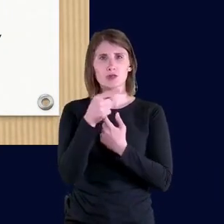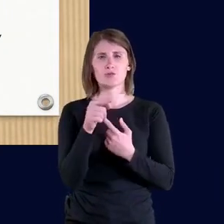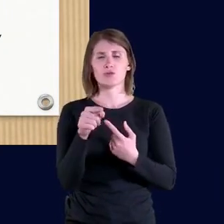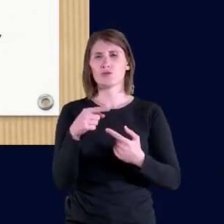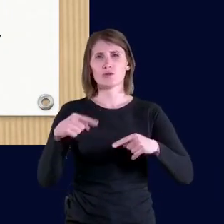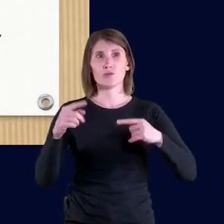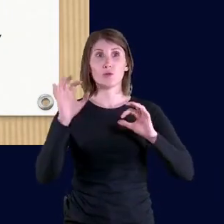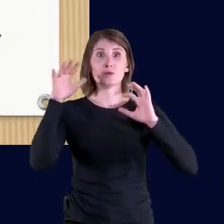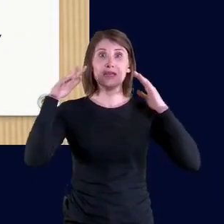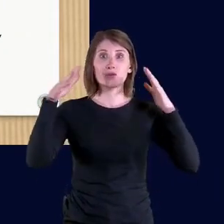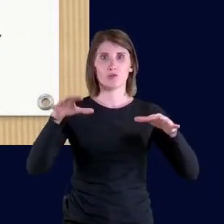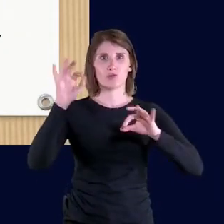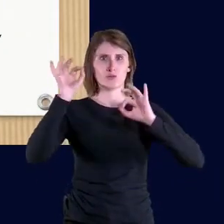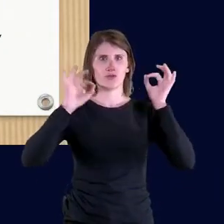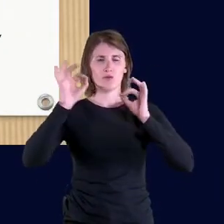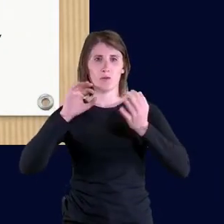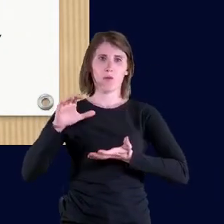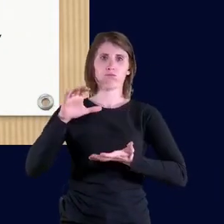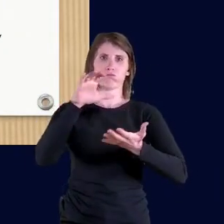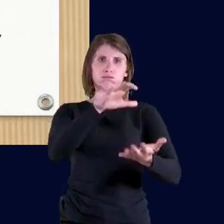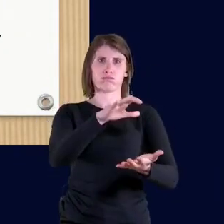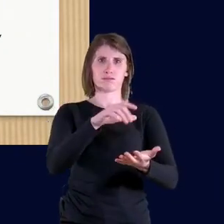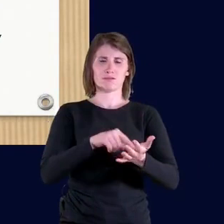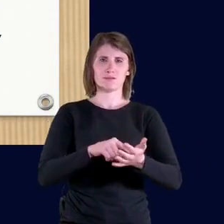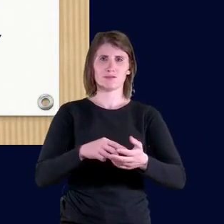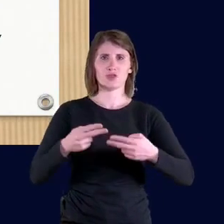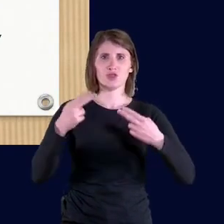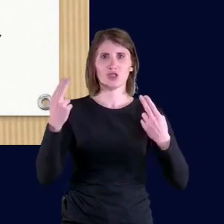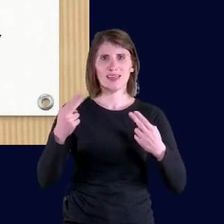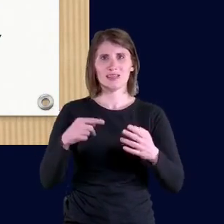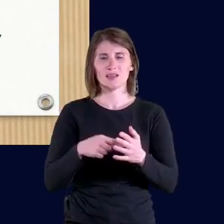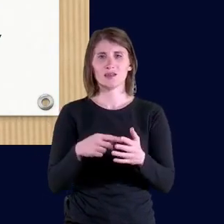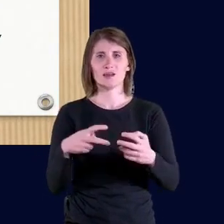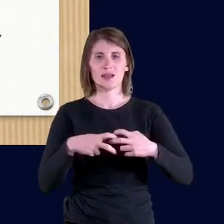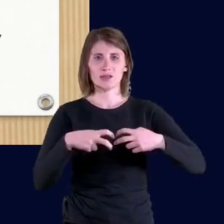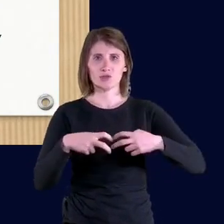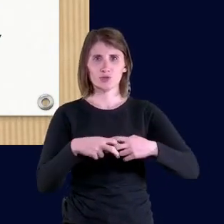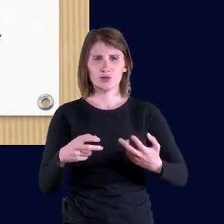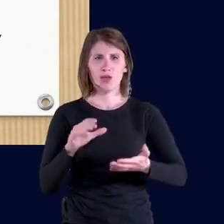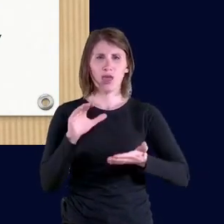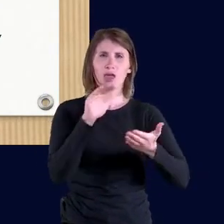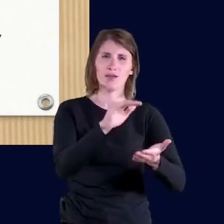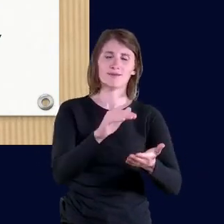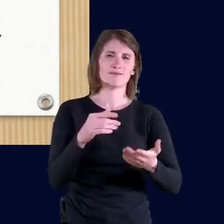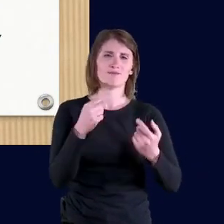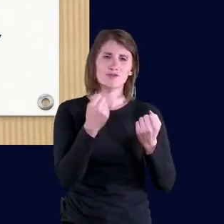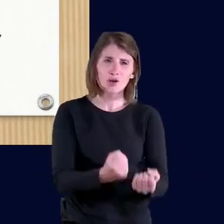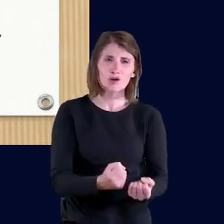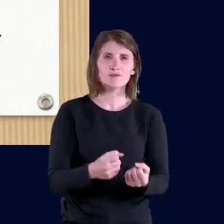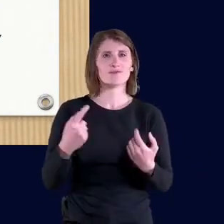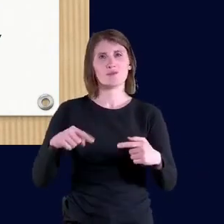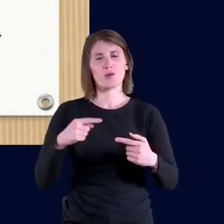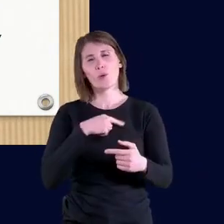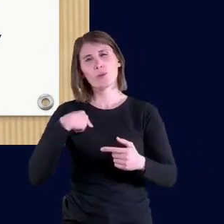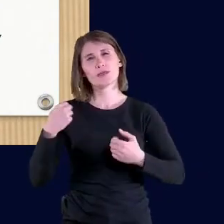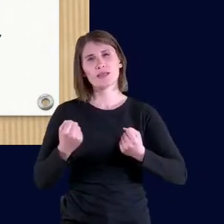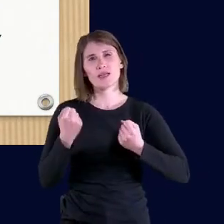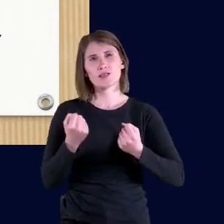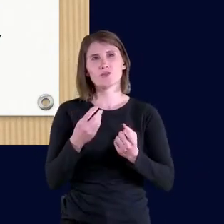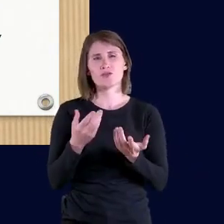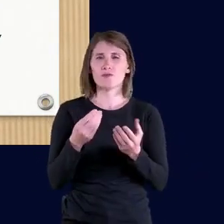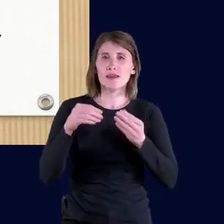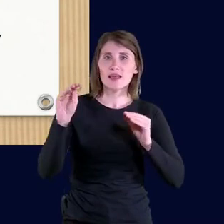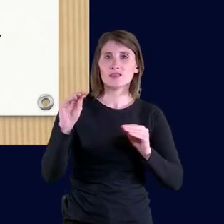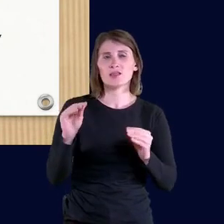dostają w dzienniku elektronicznym różnego rodzaju zadania my byliśmy taką rolę bardziej wspomagającą bardziej